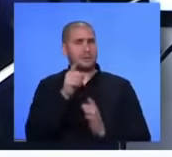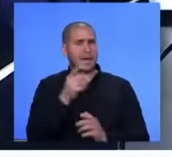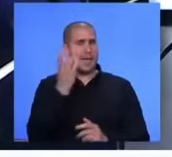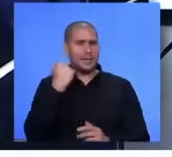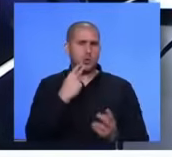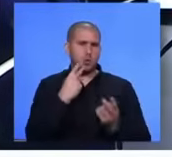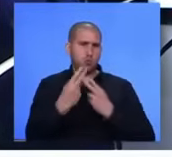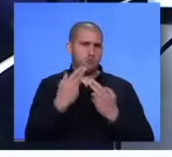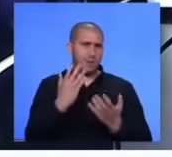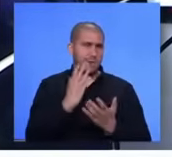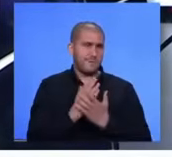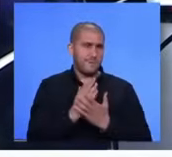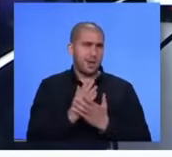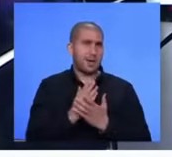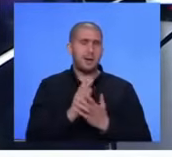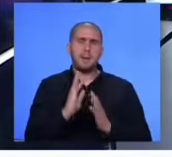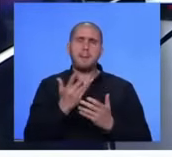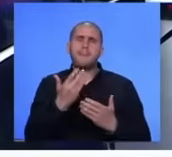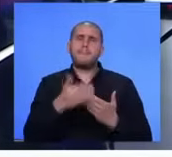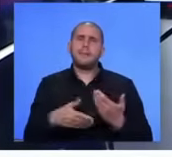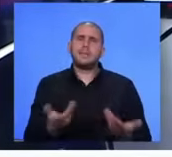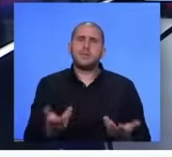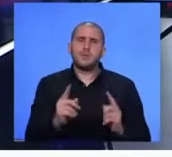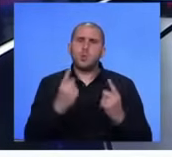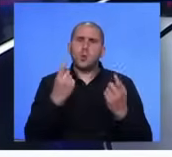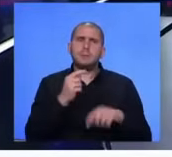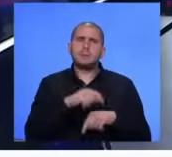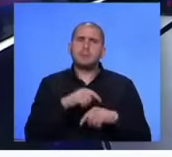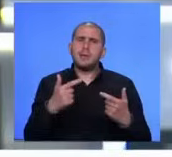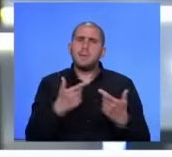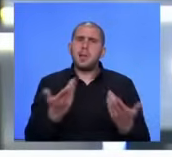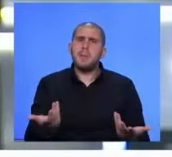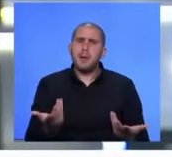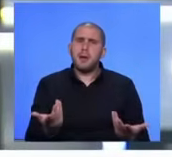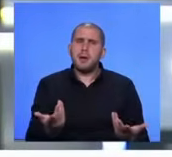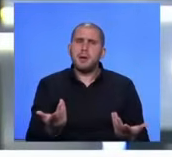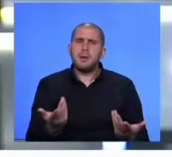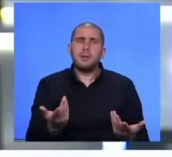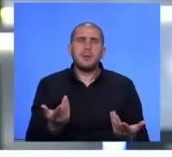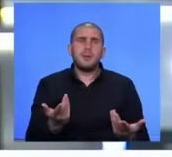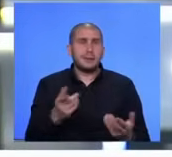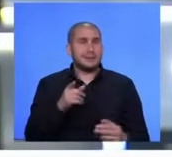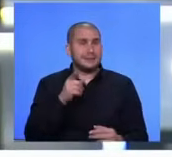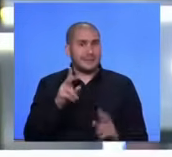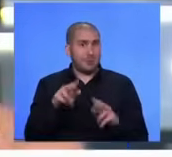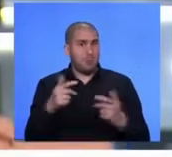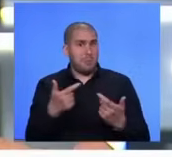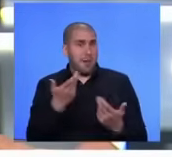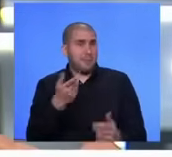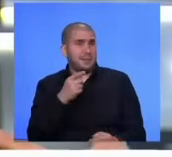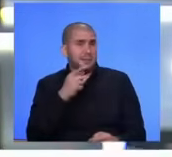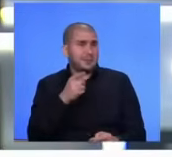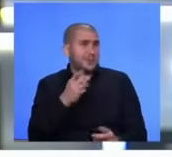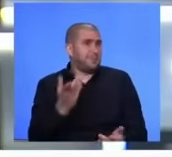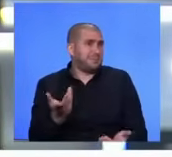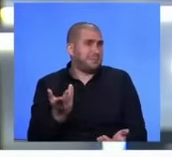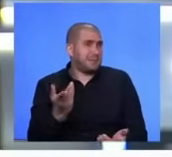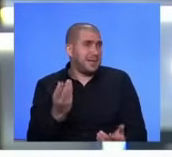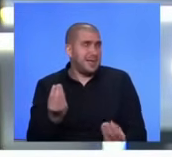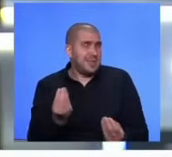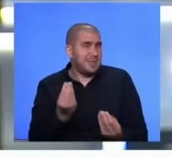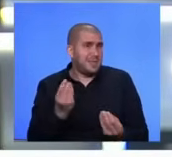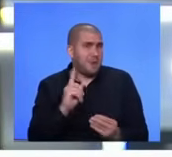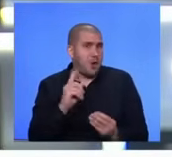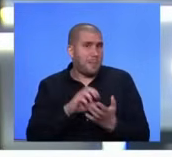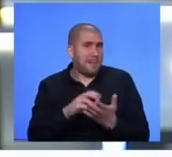התשובה, אז מה בסופו של דבר קורה בזמן מלחמה? אז כאילו שאין, זאת אומרת, זה שיש מלחמה זה... זה דבר שהוא לא